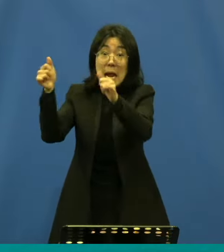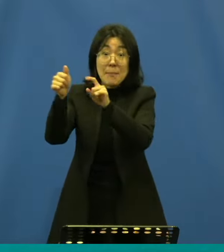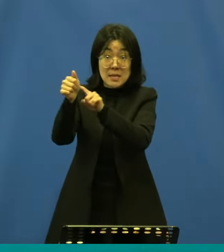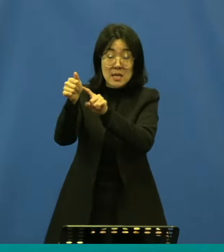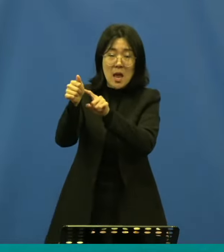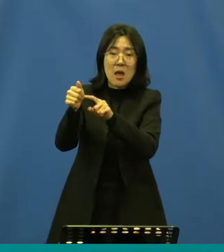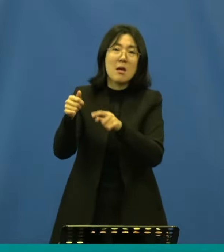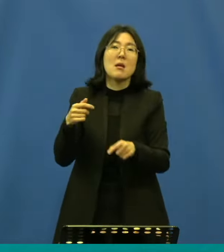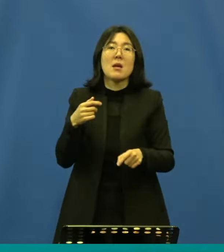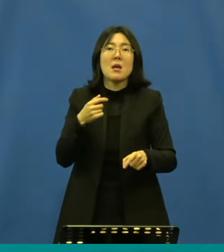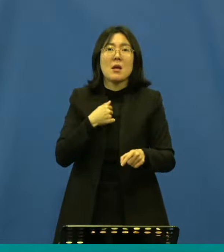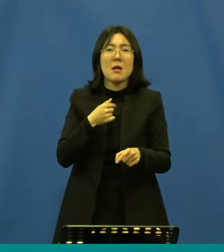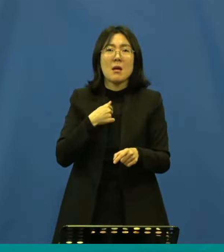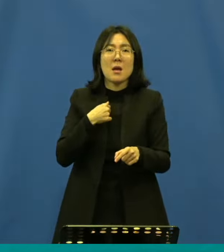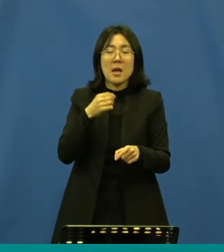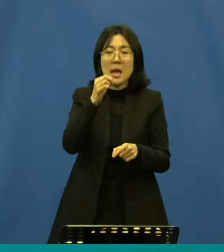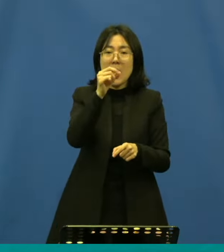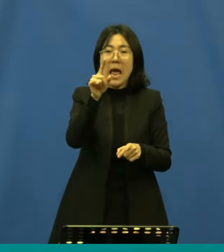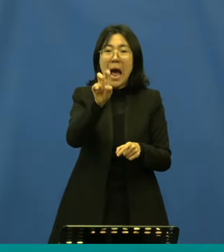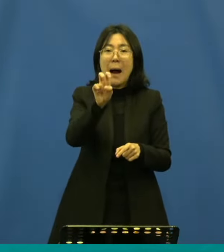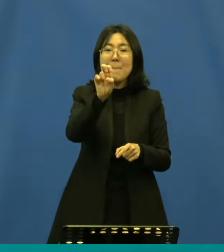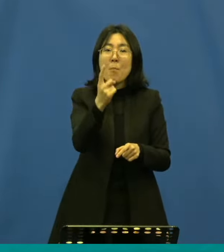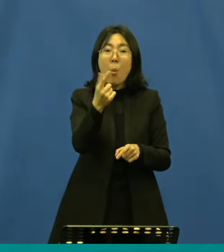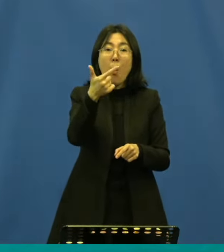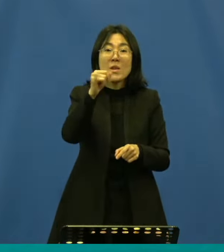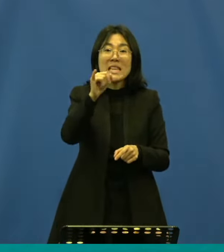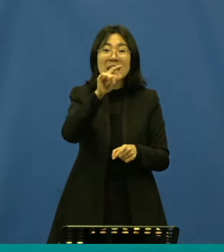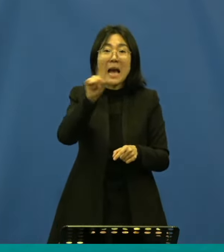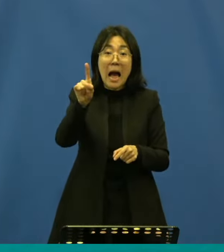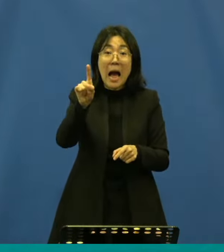그는 암모니아 합성 비료를 발명한 사람이에요.